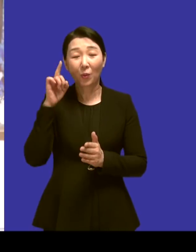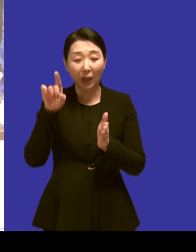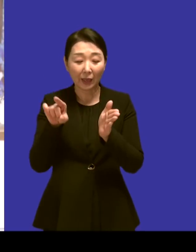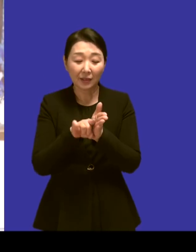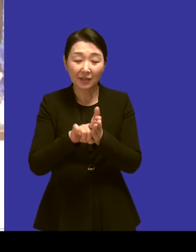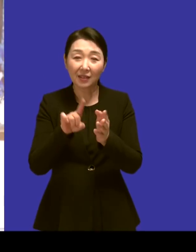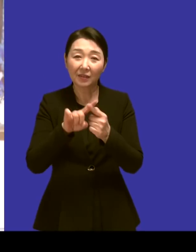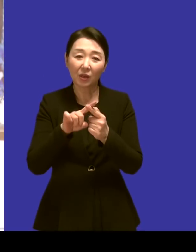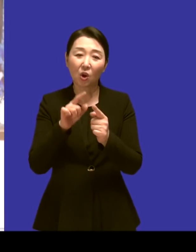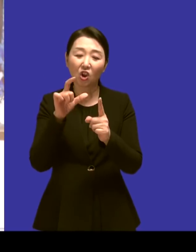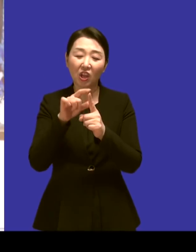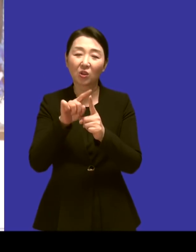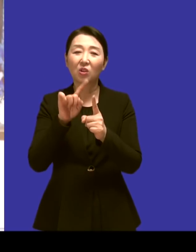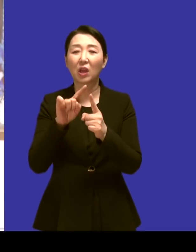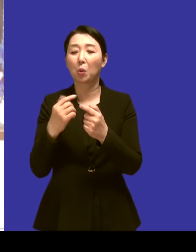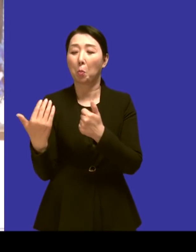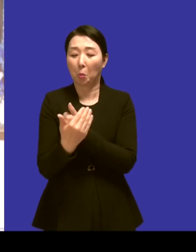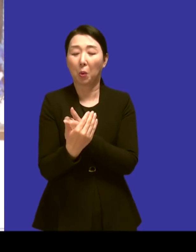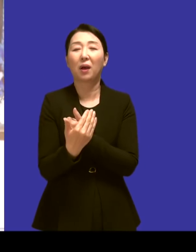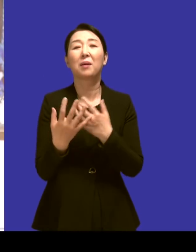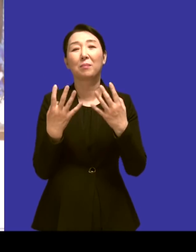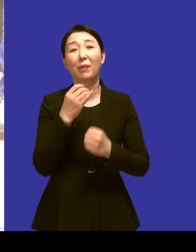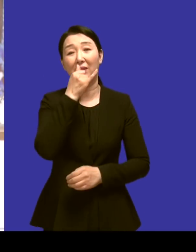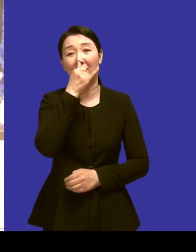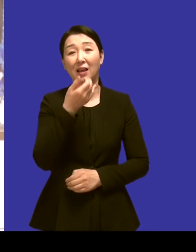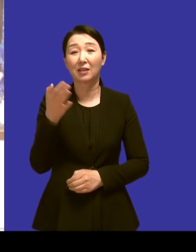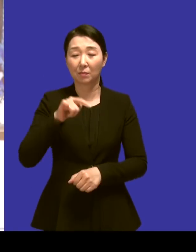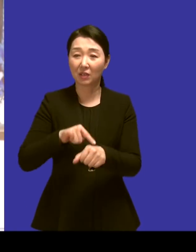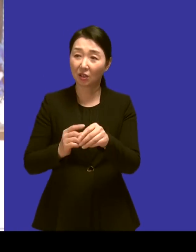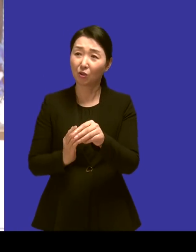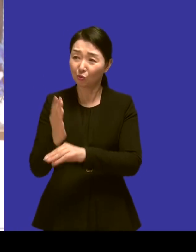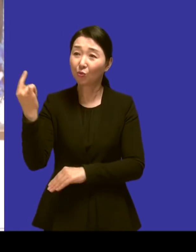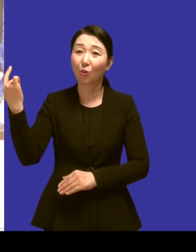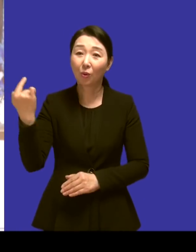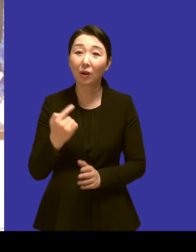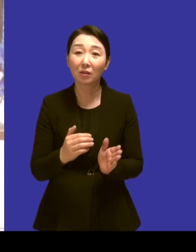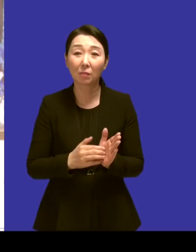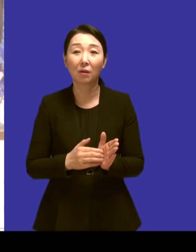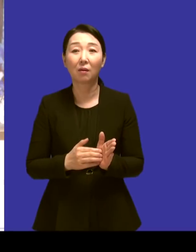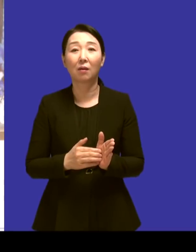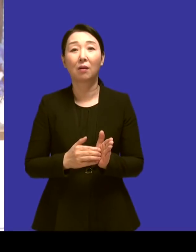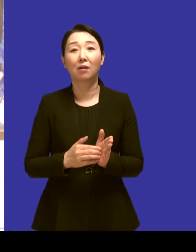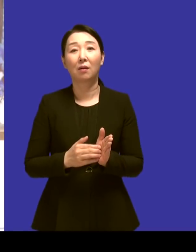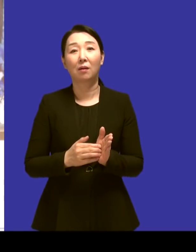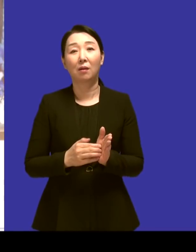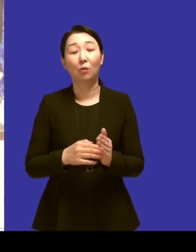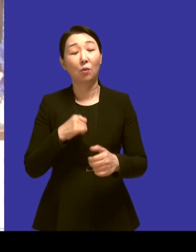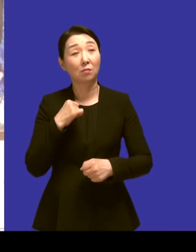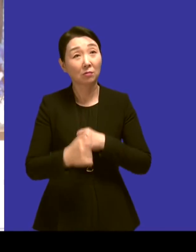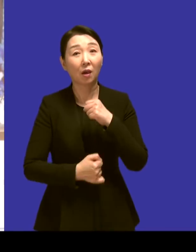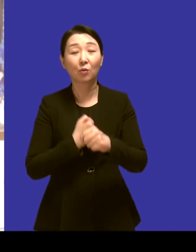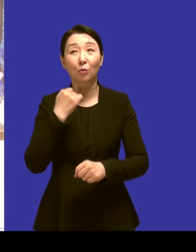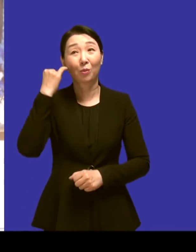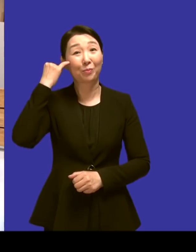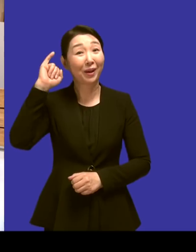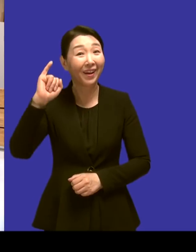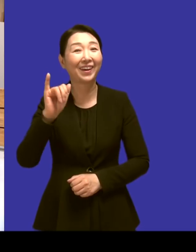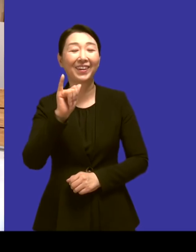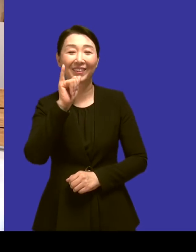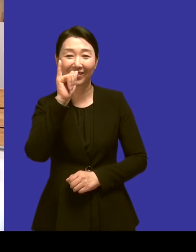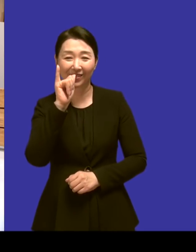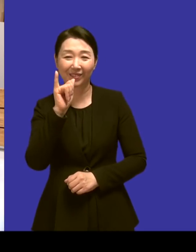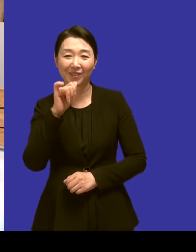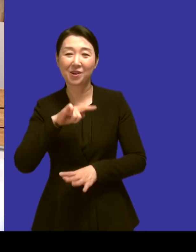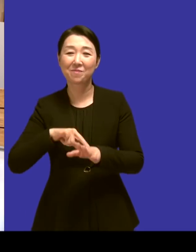크리스천의 언어로 포장된 것들이 많았는데 저는 시간을 뚫고 오셨다는 게 너무 자유롭고 창의적이고 더